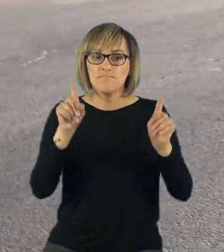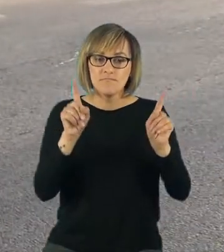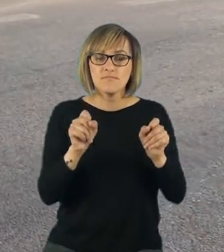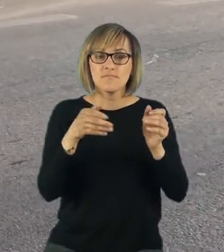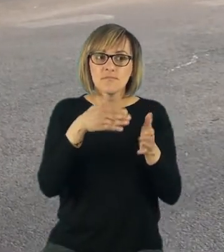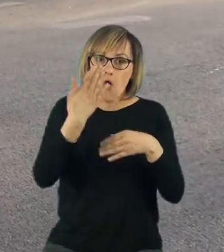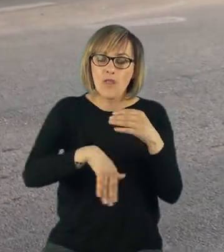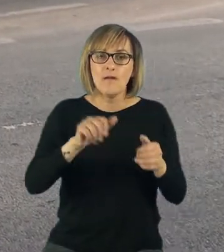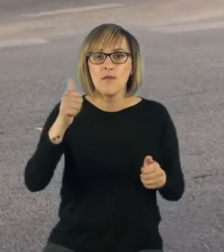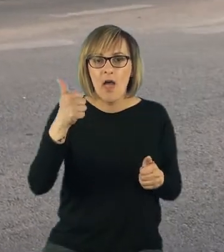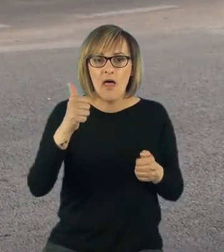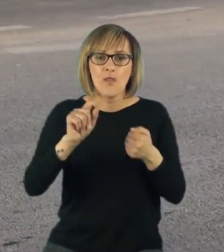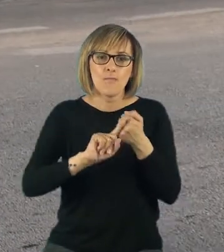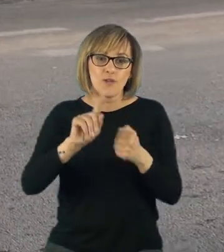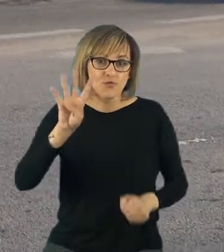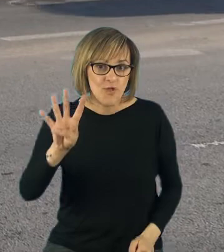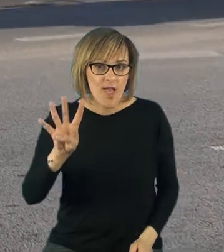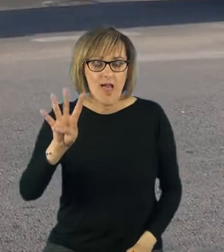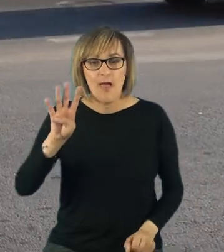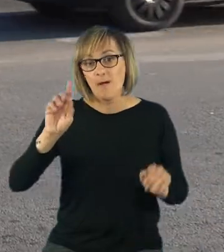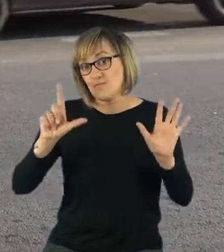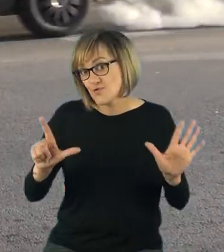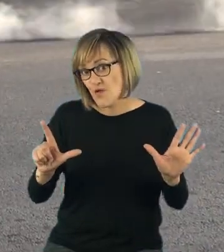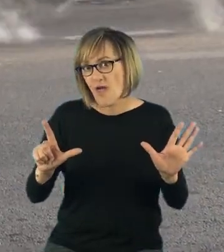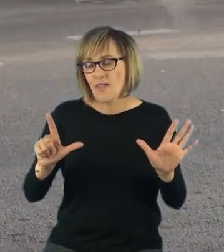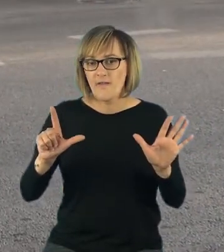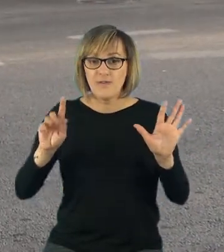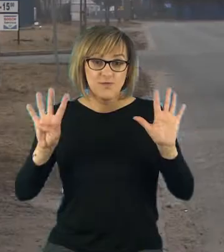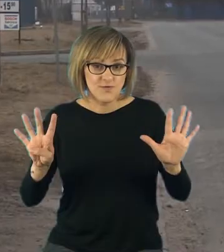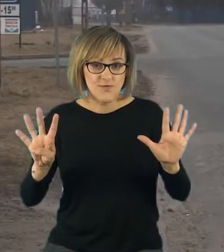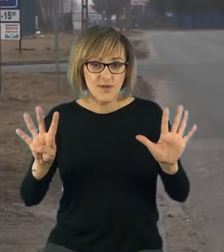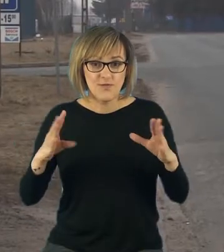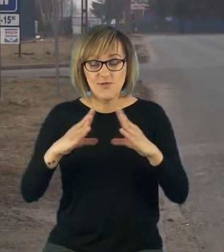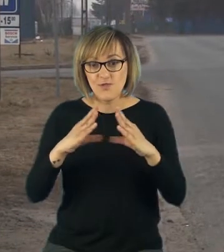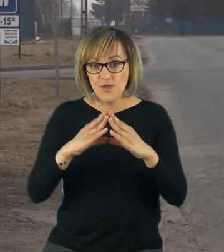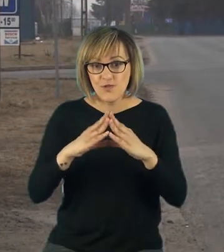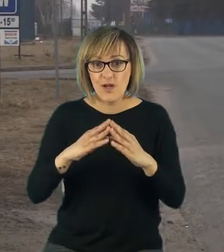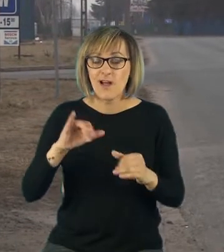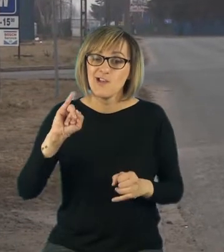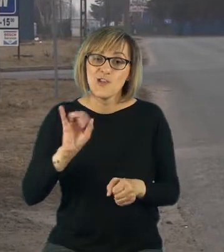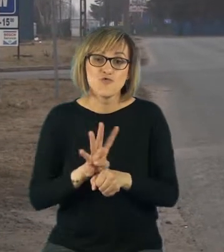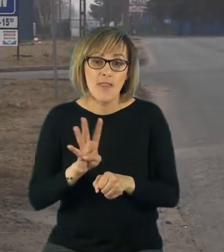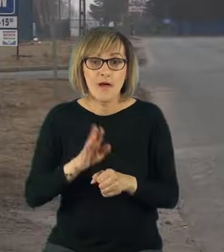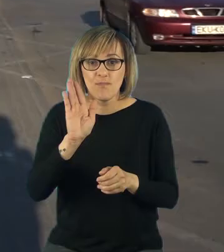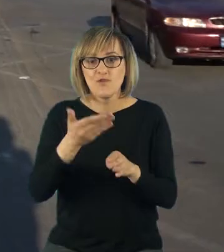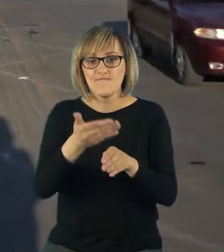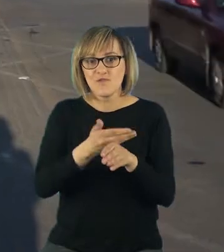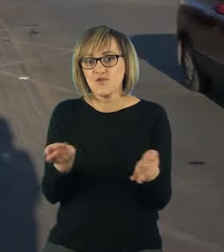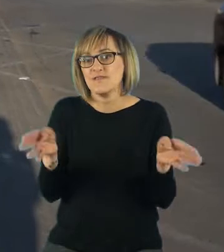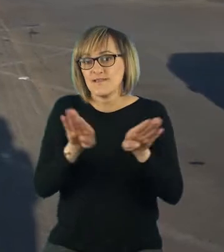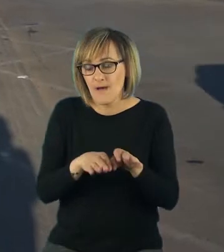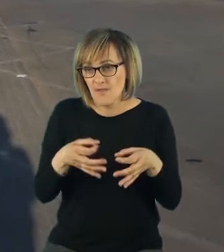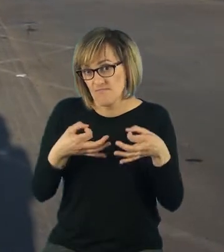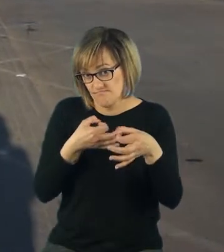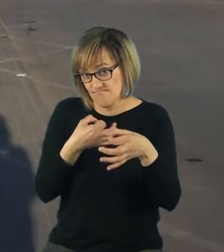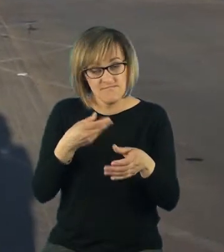1, 3, 4, 7, 9, 10 i 14. Pozostałe linie